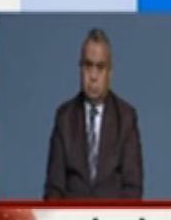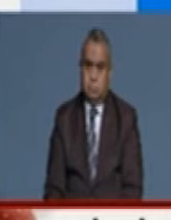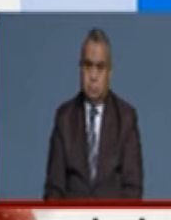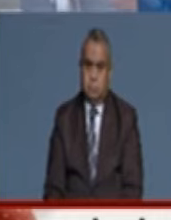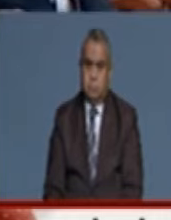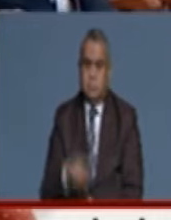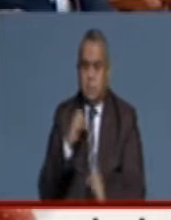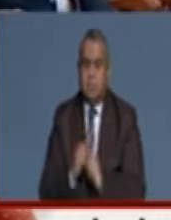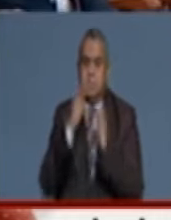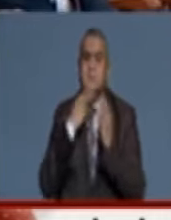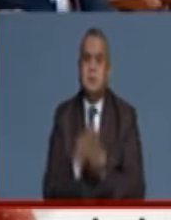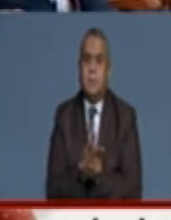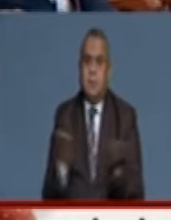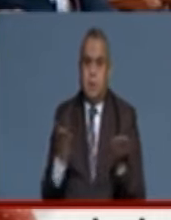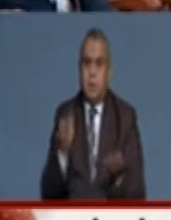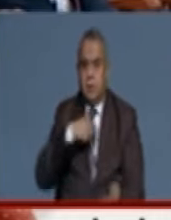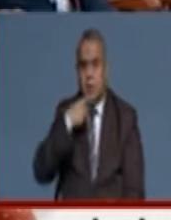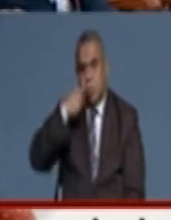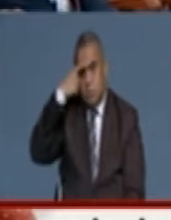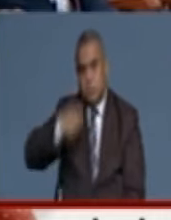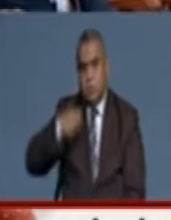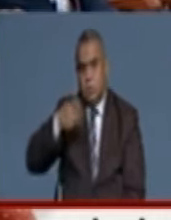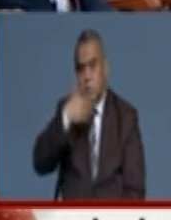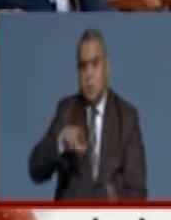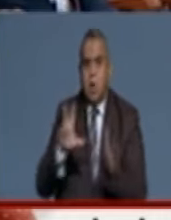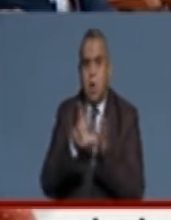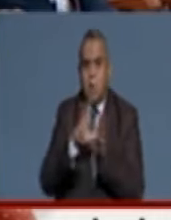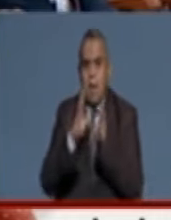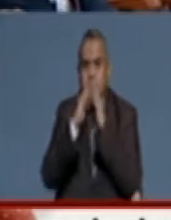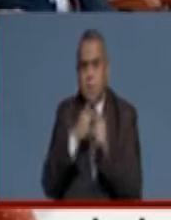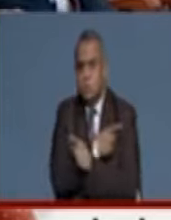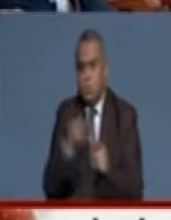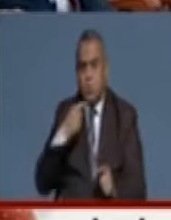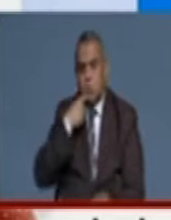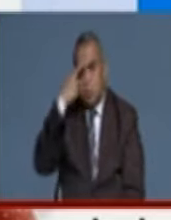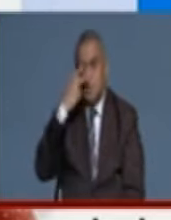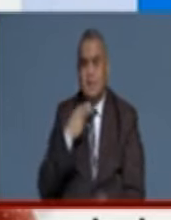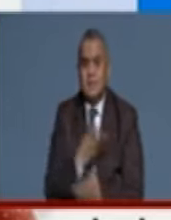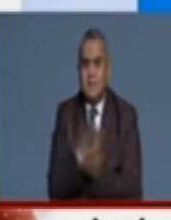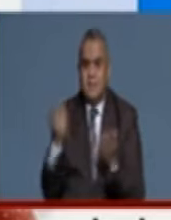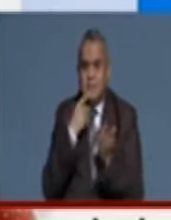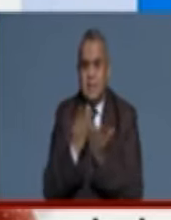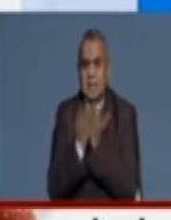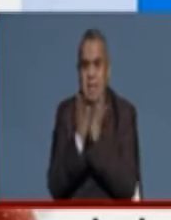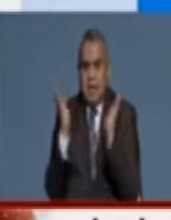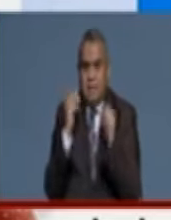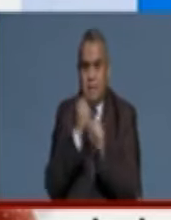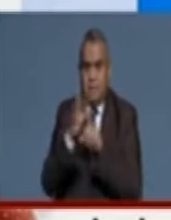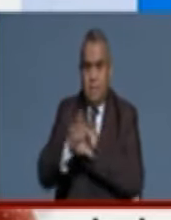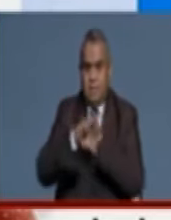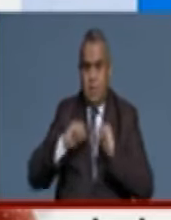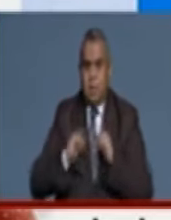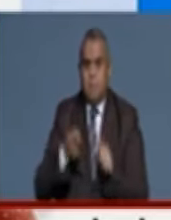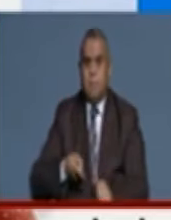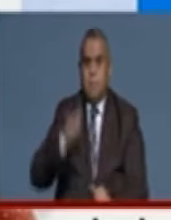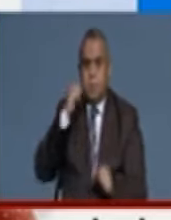صباح الخير يا فندم، كل سنة وحضرتك طيب وكل عمال مصر بخير. نستأذن سيادتك في استعراض الموقف الحالي للمبادرة الوطنية لتوطين